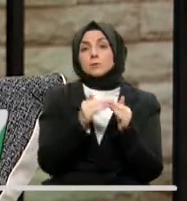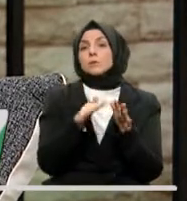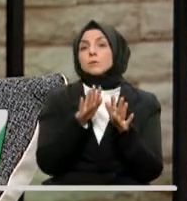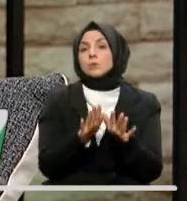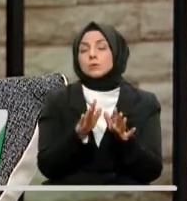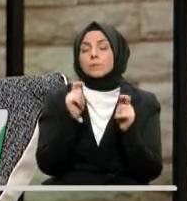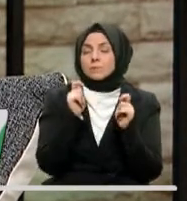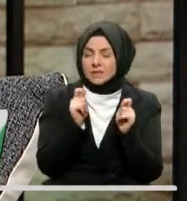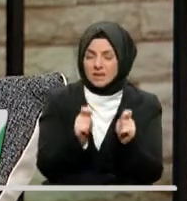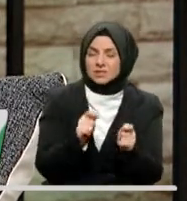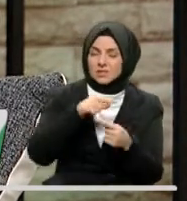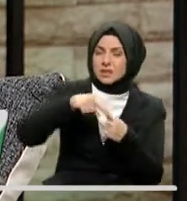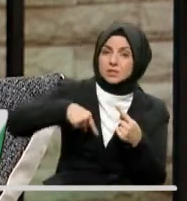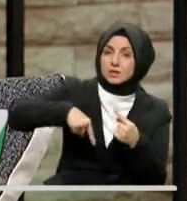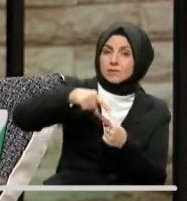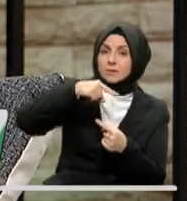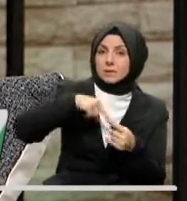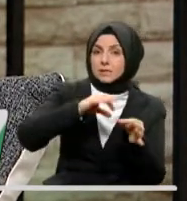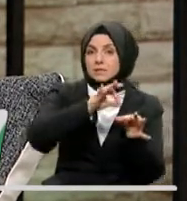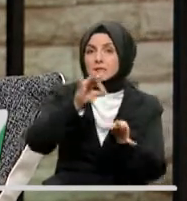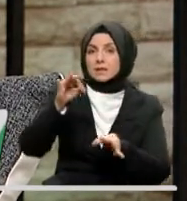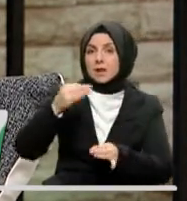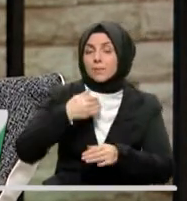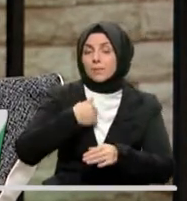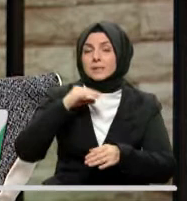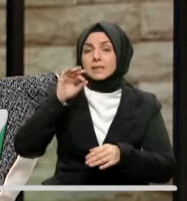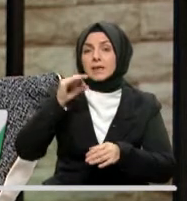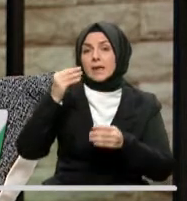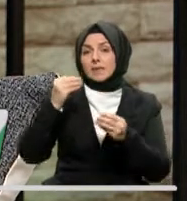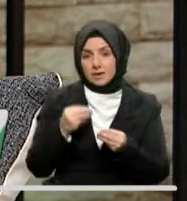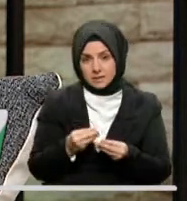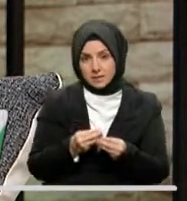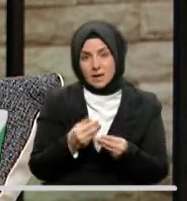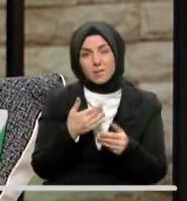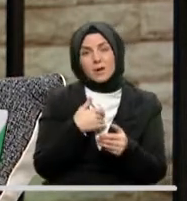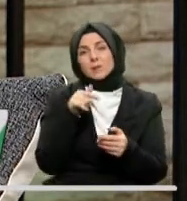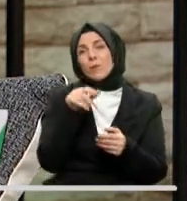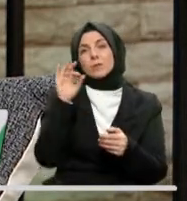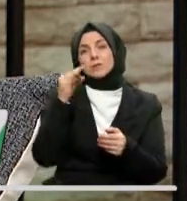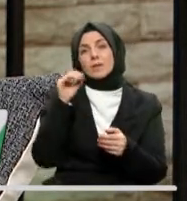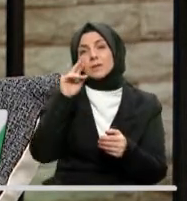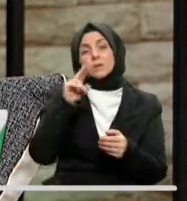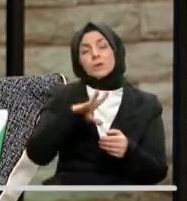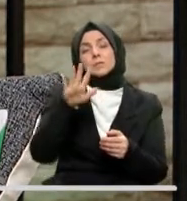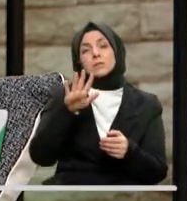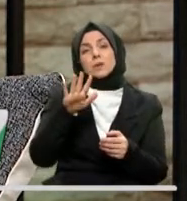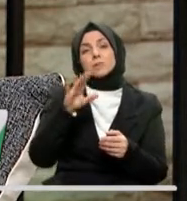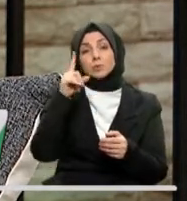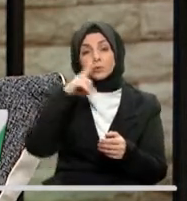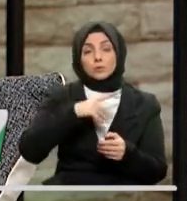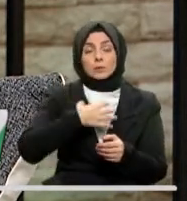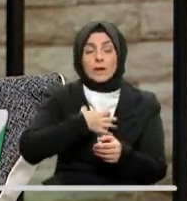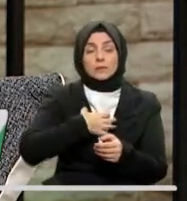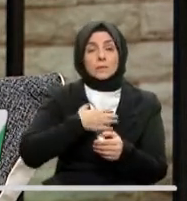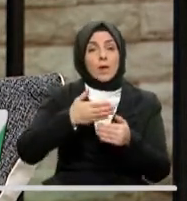çevremde bana bütün insanlar değer verse de ben onların verdikleri değeri hem yetersiz hocam hem göremeyeceğim de Çünkü dedim ve